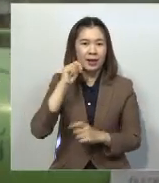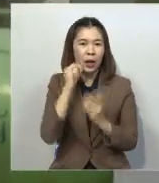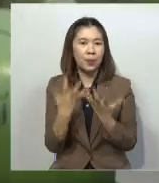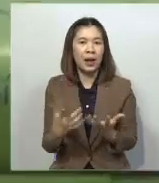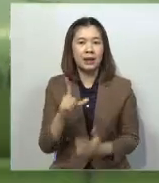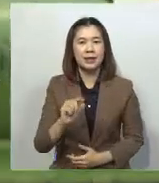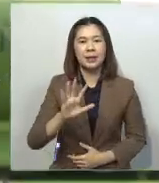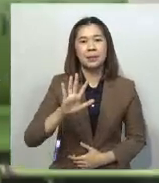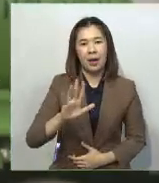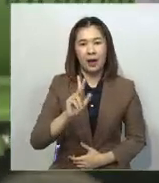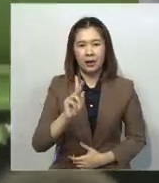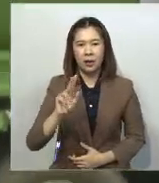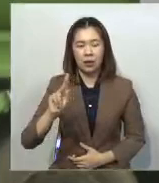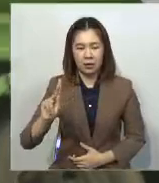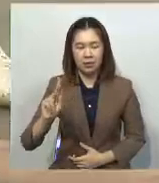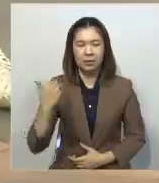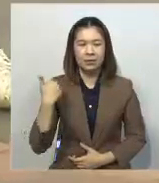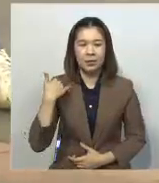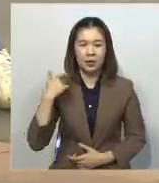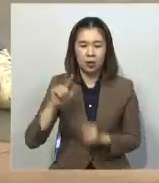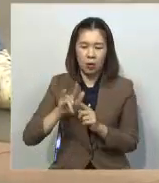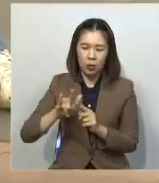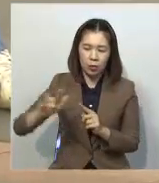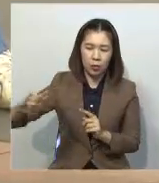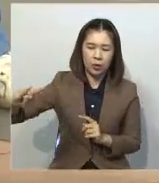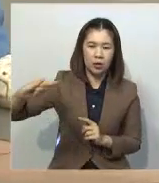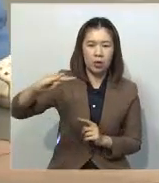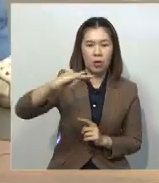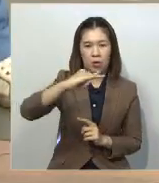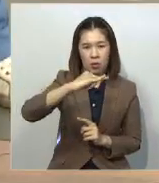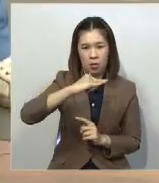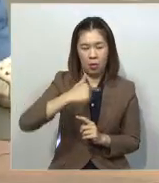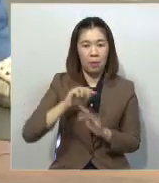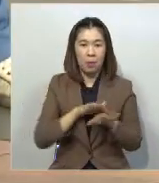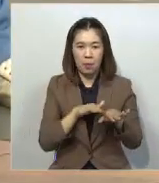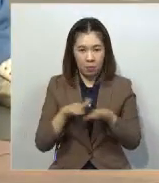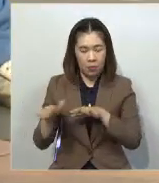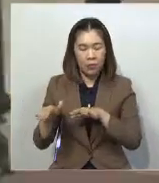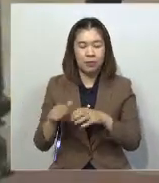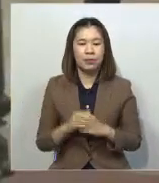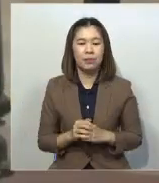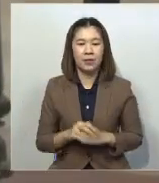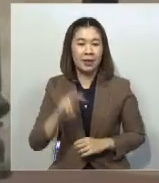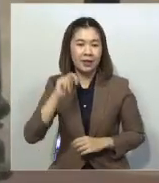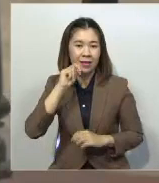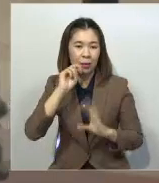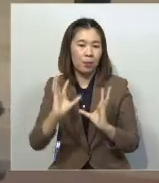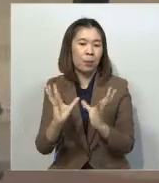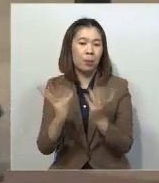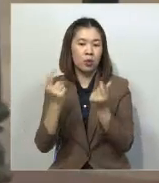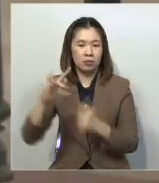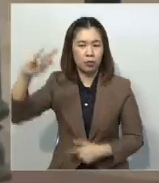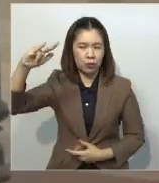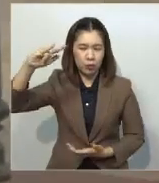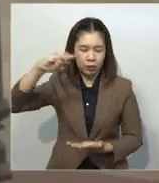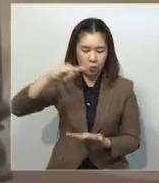กิโลกรัมเมื่อบินครบระยะนะครับบินวนพร้อมกันเป็นแนวระนาบไปแล้วครับเมื่อน้ำหมดก็จะทำการลงม